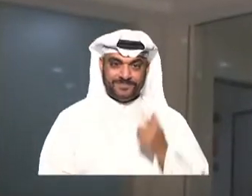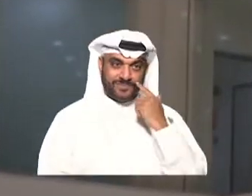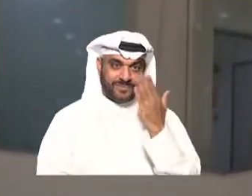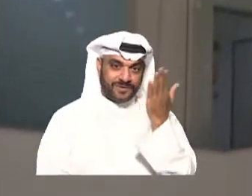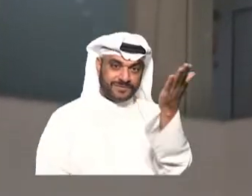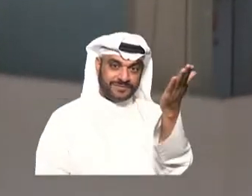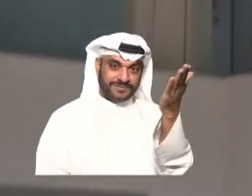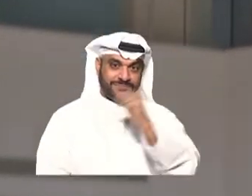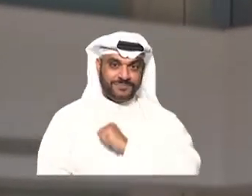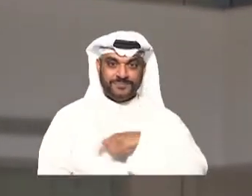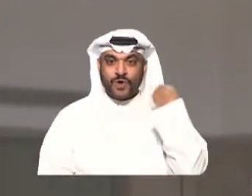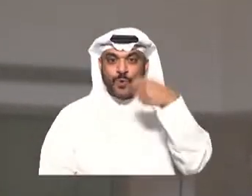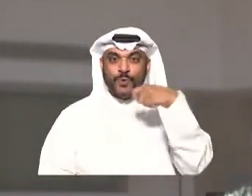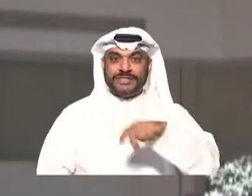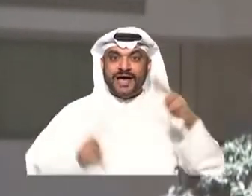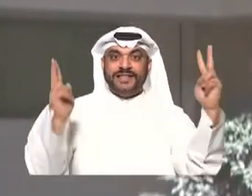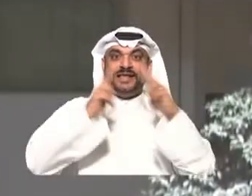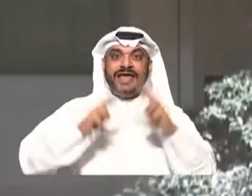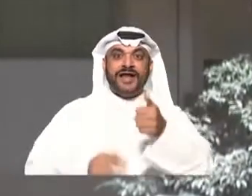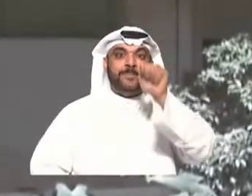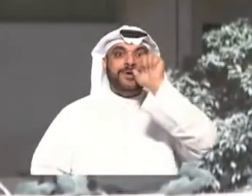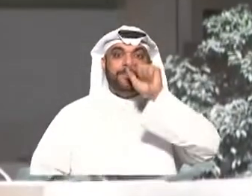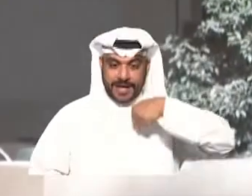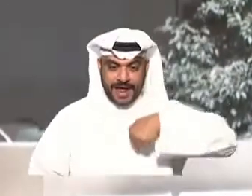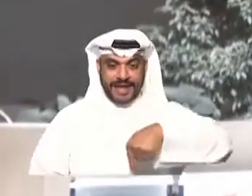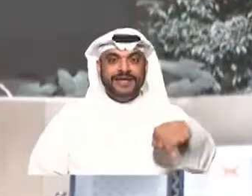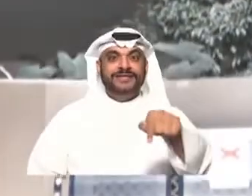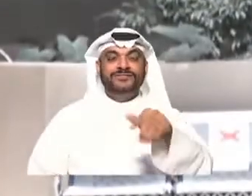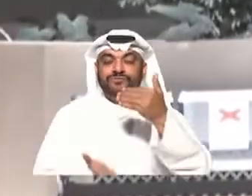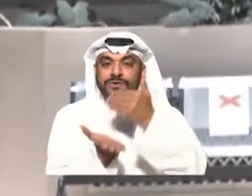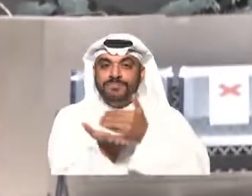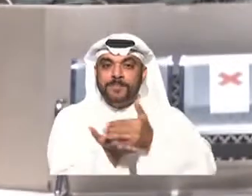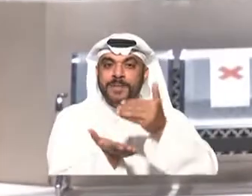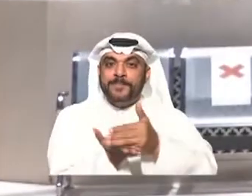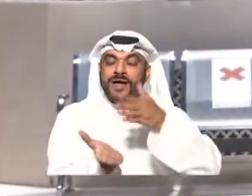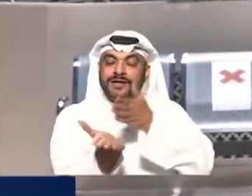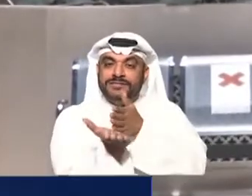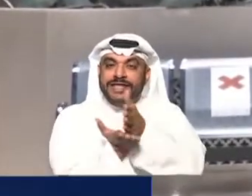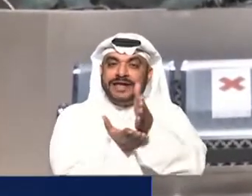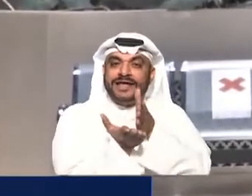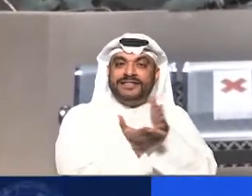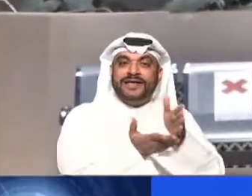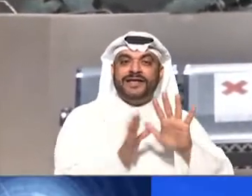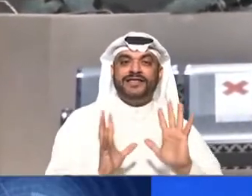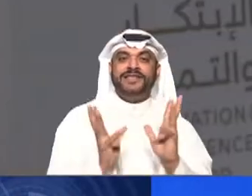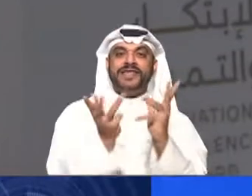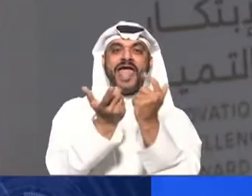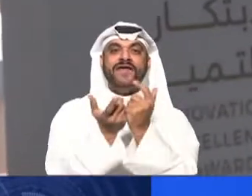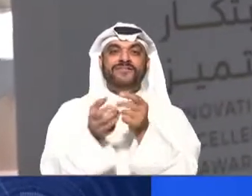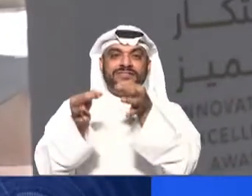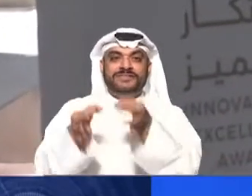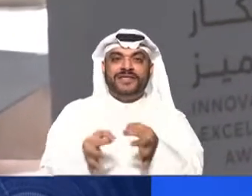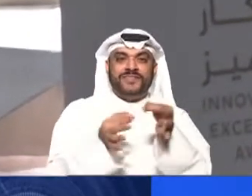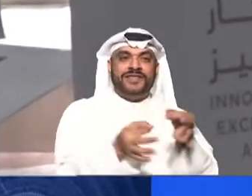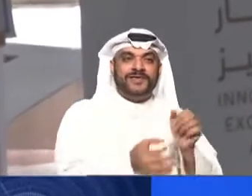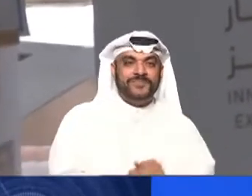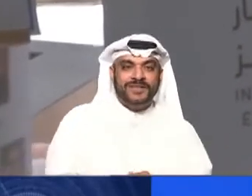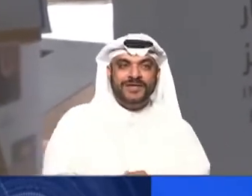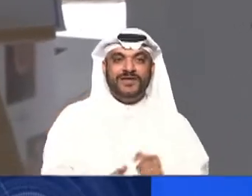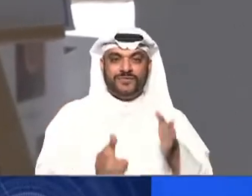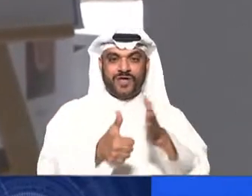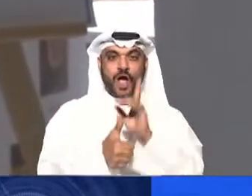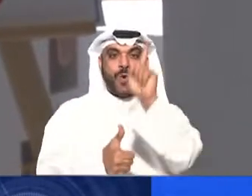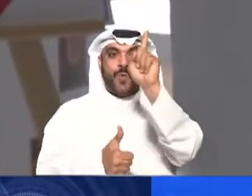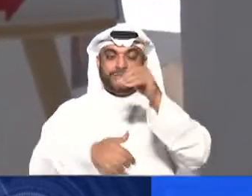وضعت وزارة الكهرباء والماء من خلال لجنة خطة متابعة العودة آليات تنظيمية، منها عملية الدخول